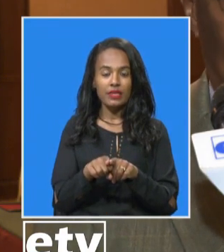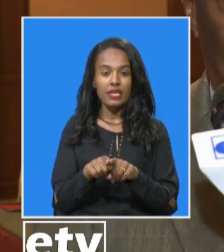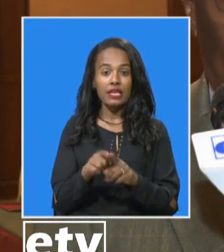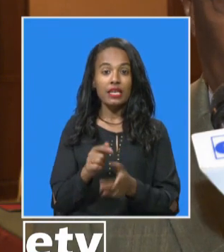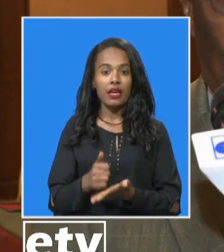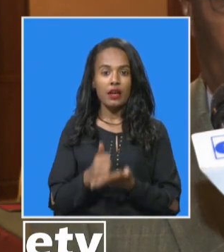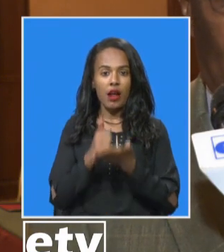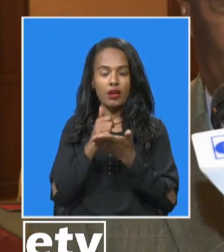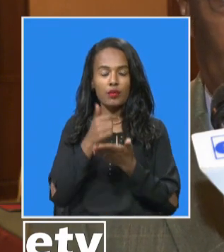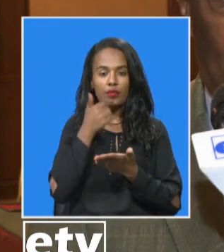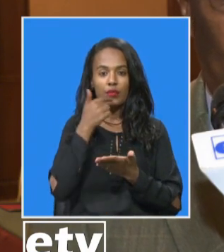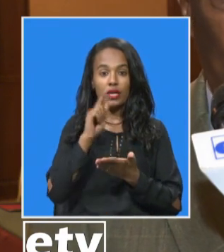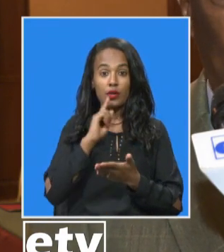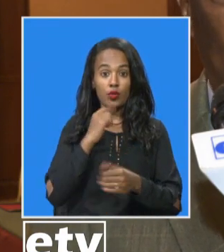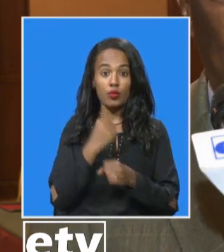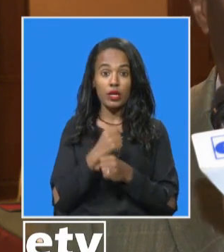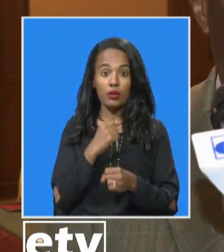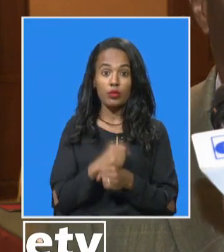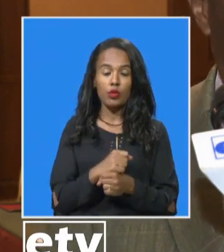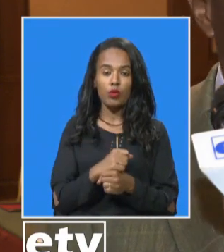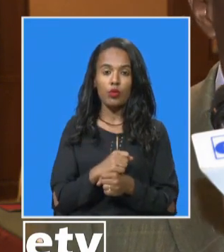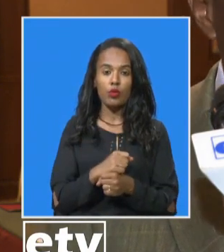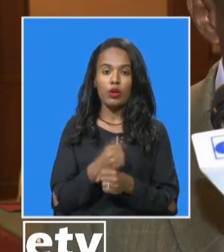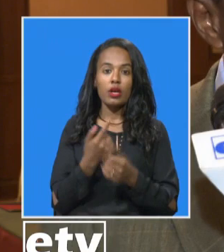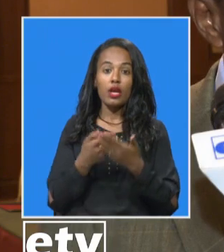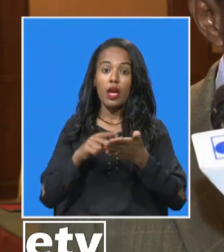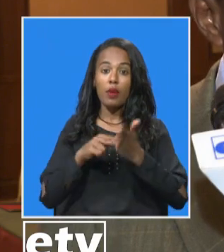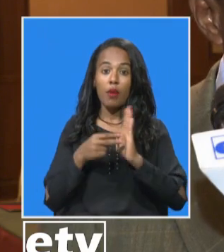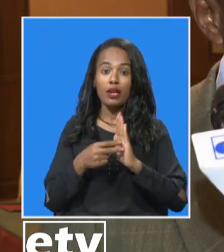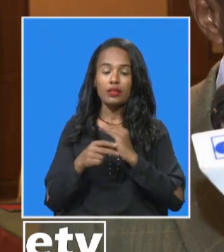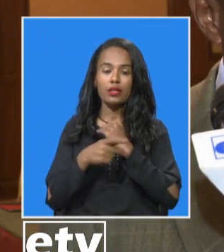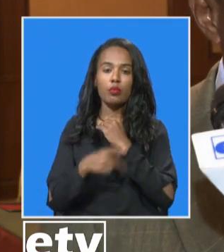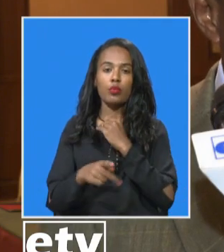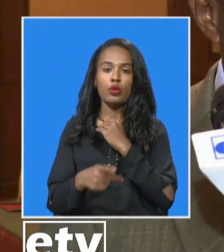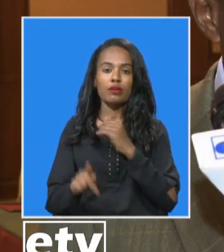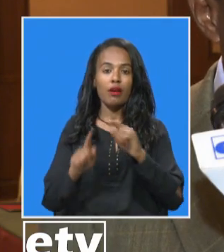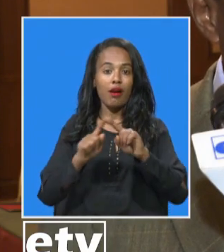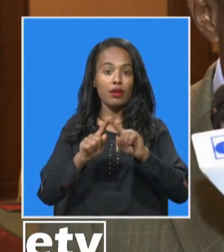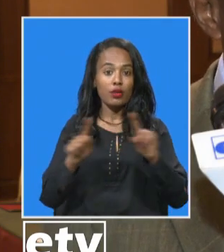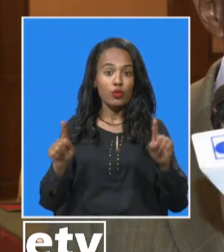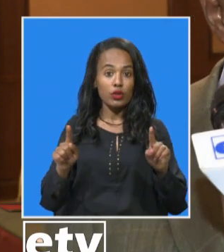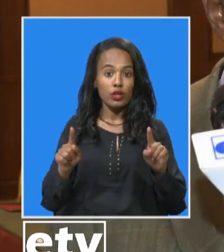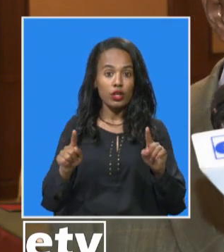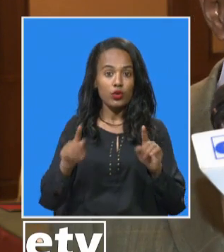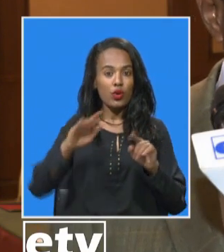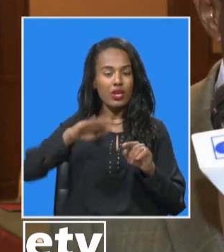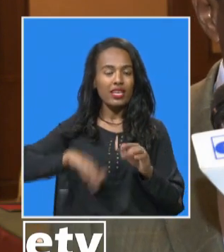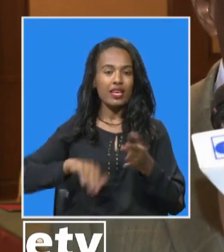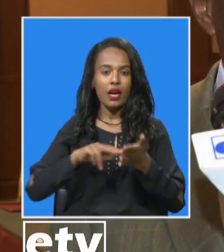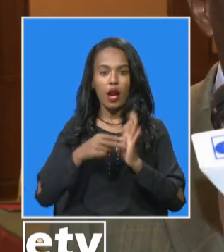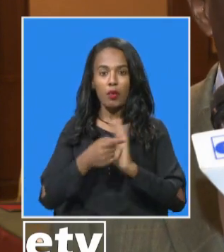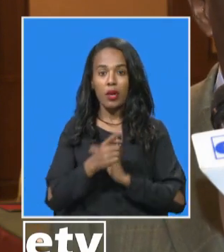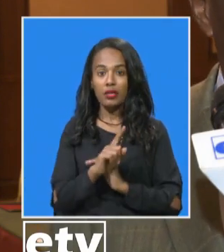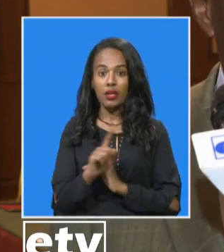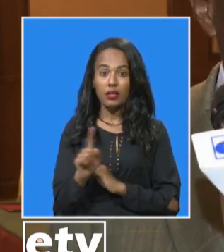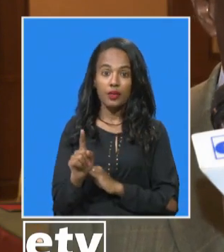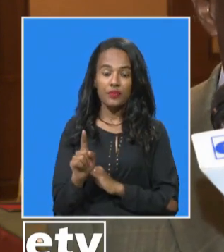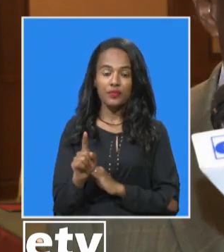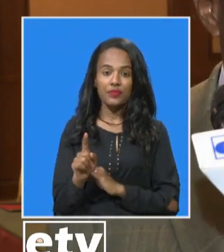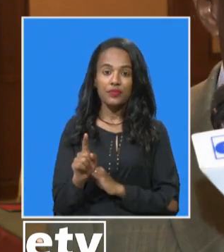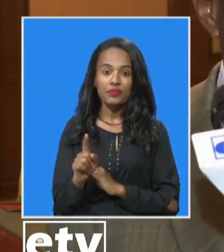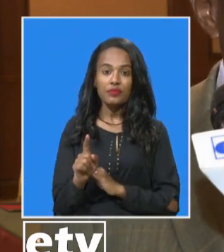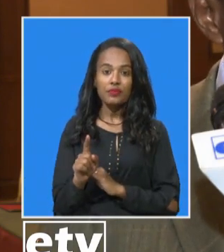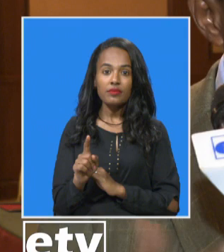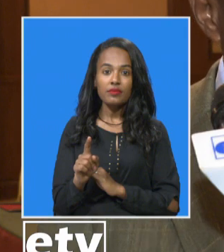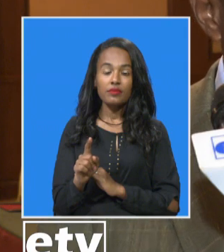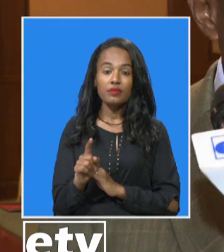ይረዳል ብለን ነው የምንገምተው። ይሄ ማለት የፖለቲካ ልዩነታቸው ይቀራል ማለት አይደለም።